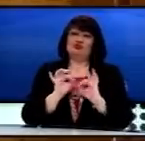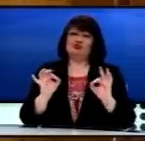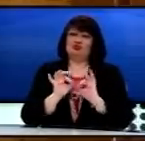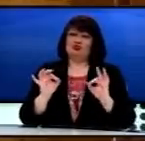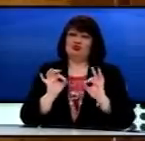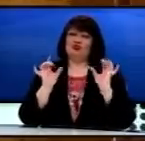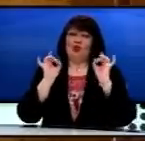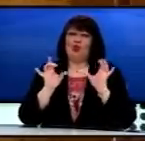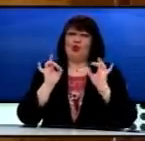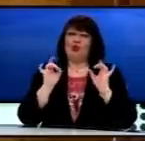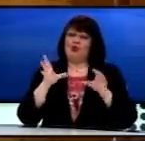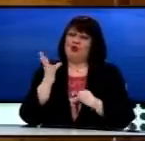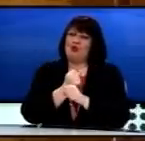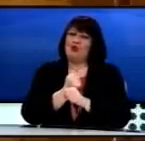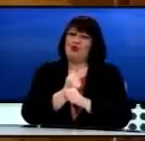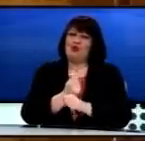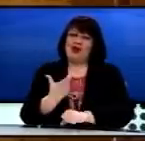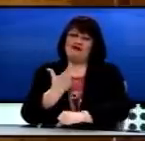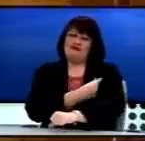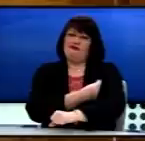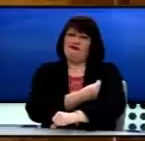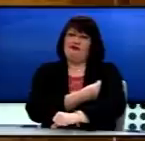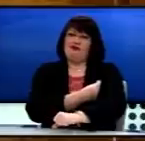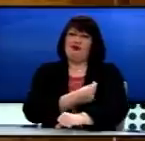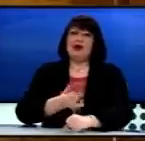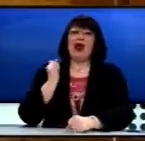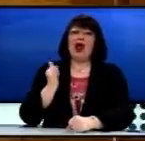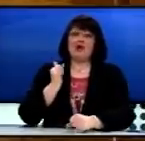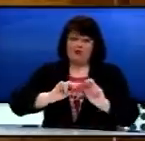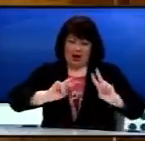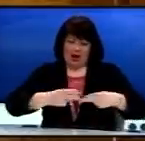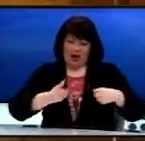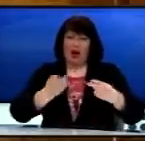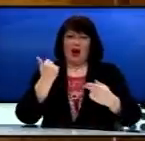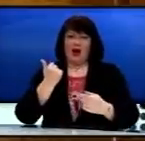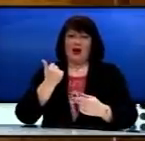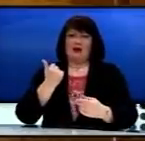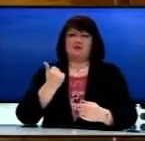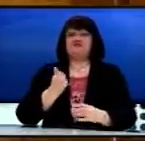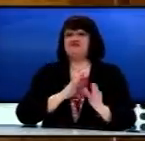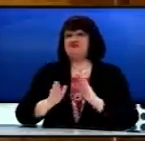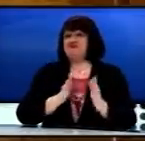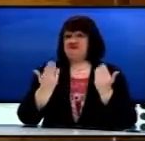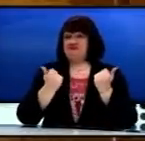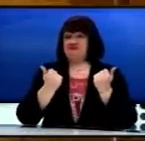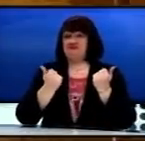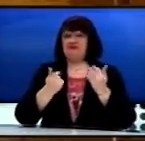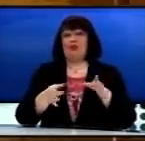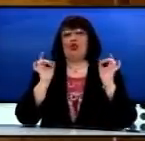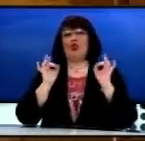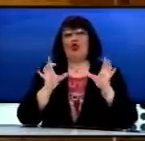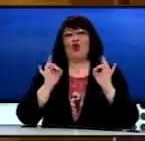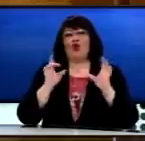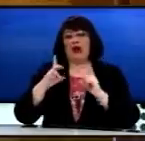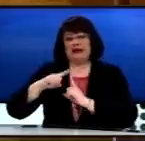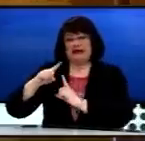και μάλιστα δωρεάν ένα εμβόλιο που δεν έχει ακόμα ανακαλυφθεί, ενώ δεν φροντίζει ούτε καν για δωρεάν πρόσβαση